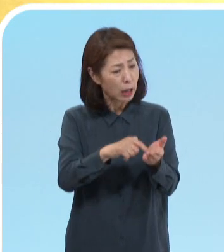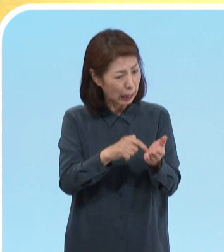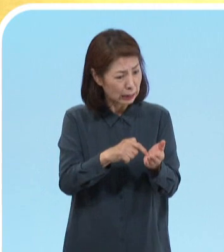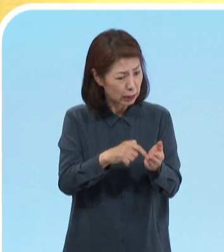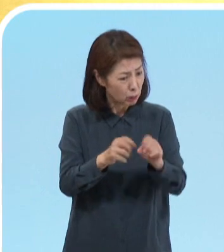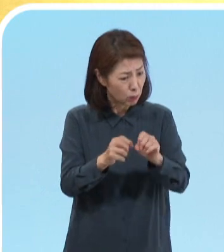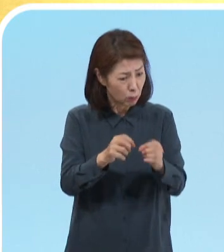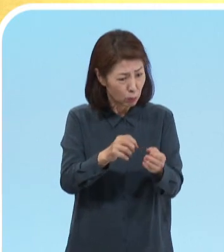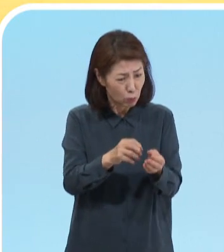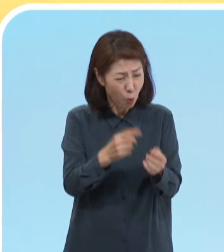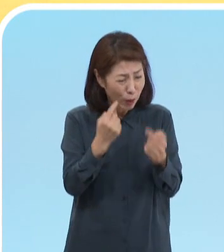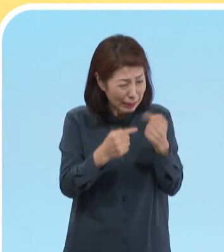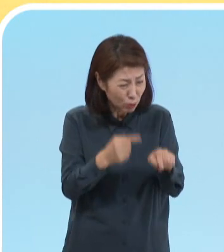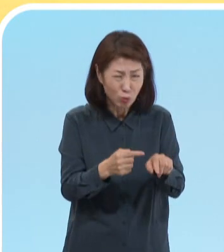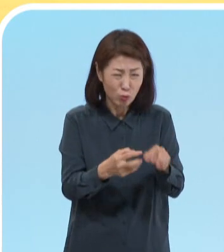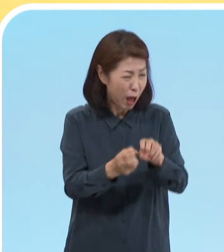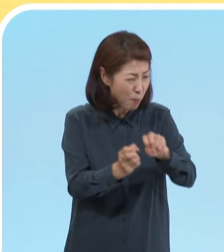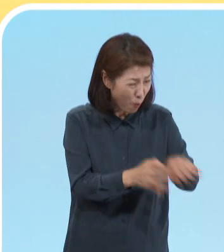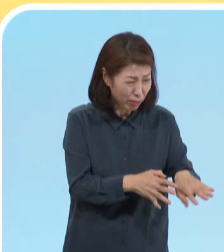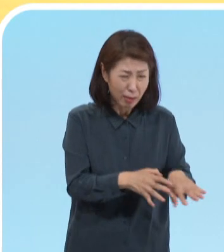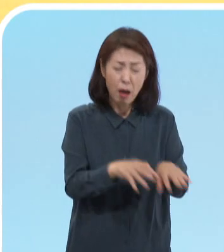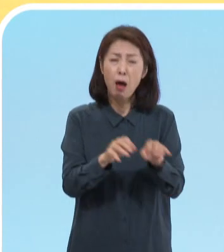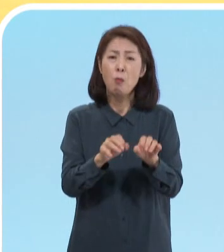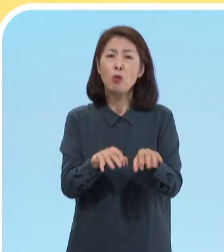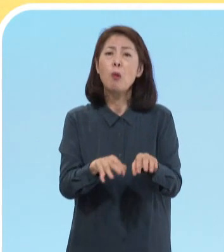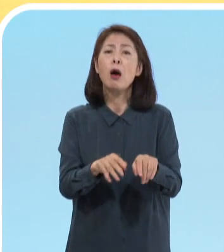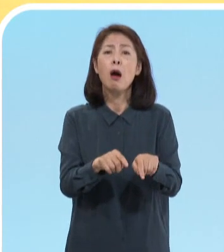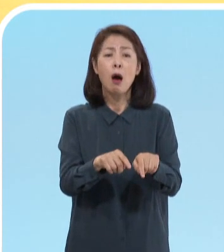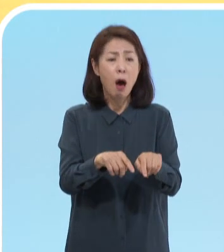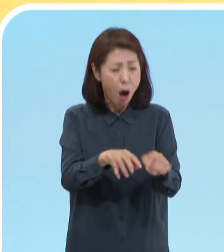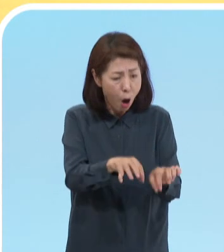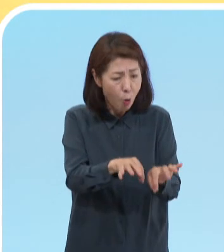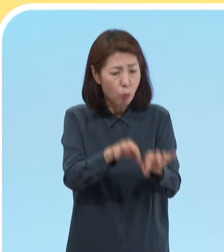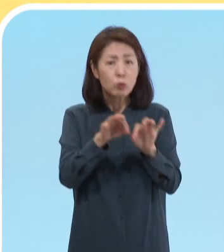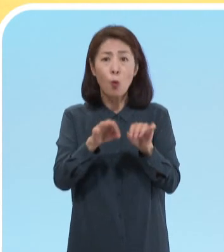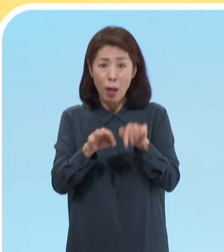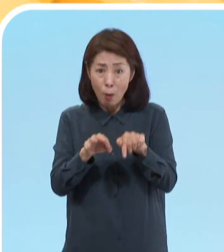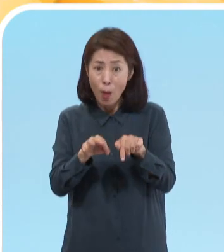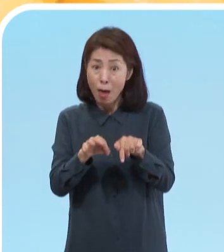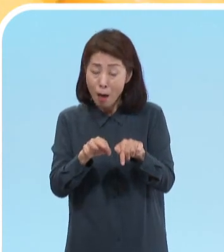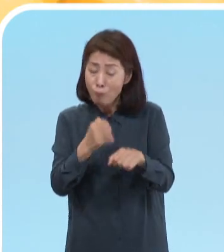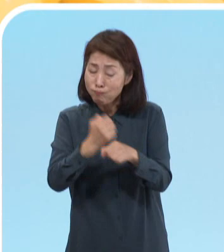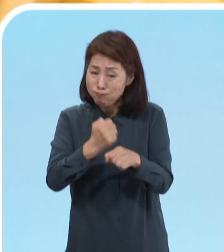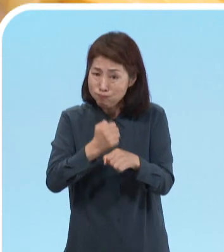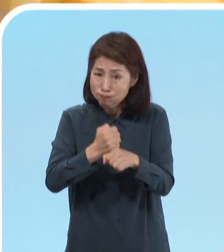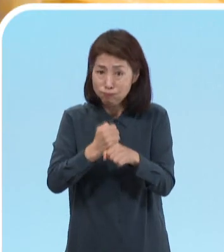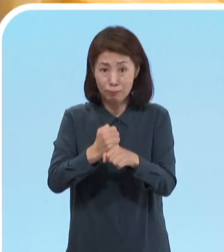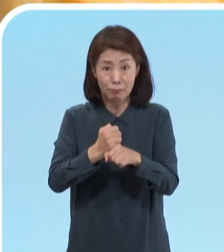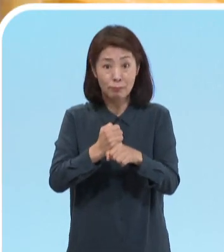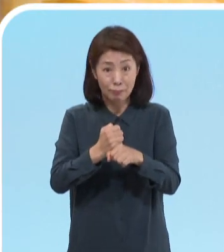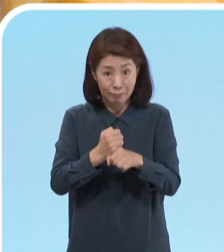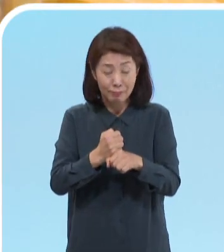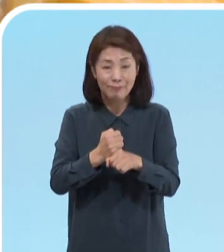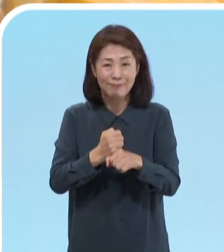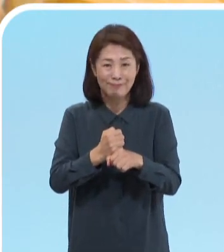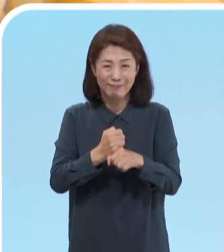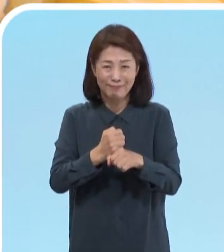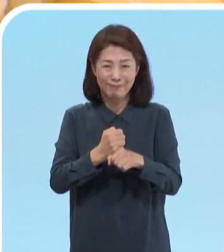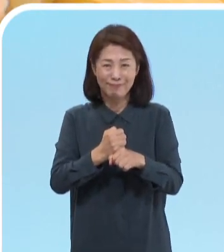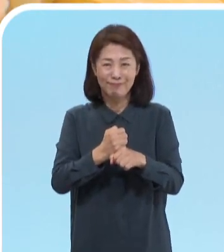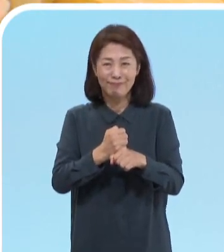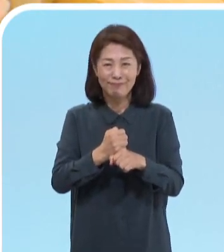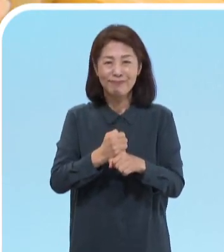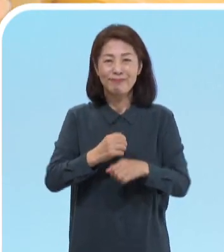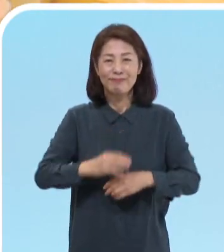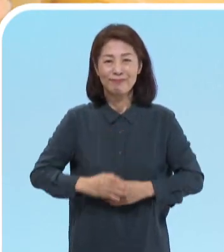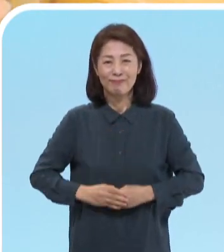もったいないから生まれた商品。傷があるために商品化できない牡蠣を有効利用し、フードロス削減にも